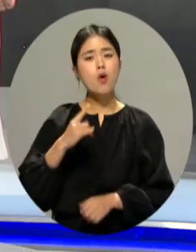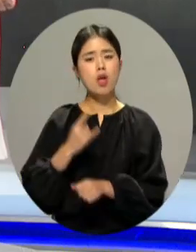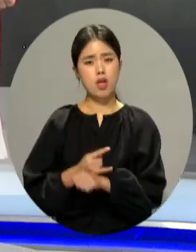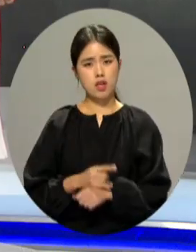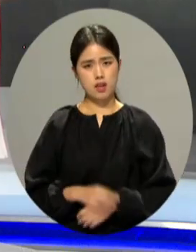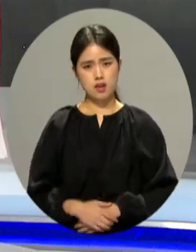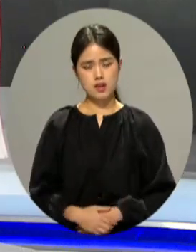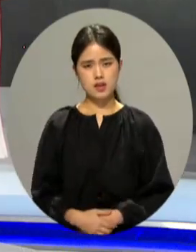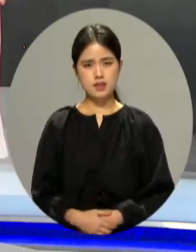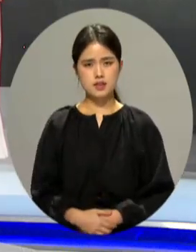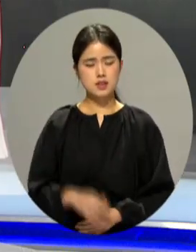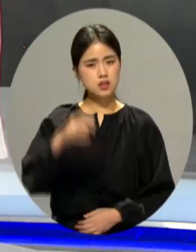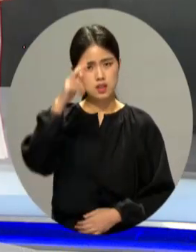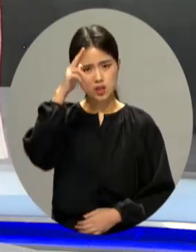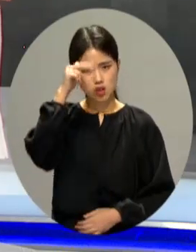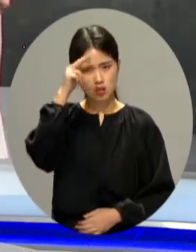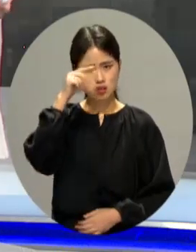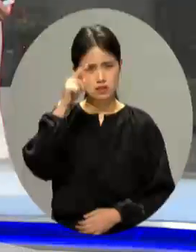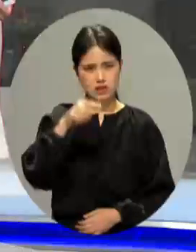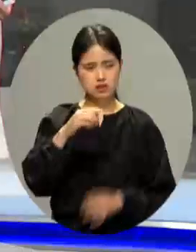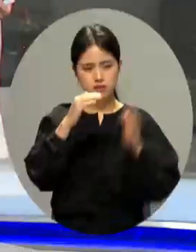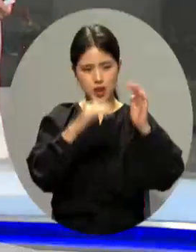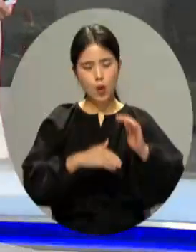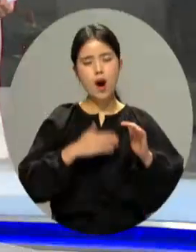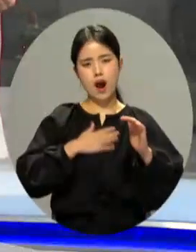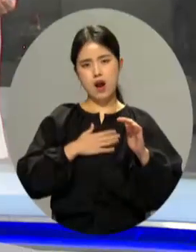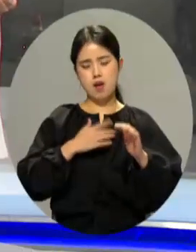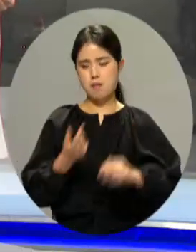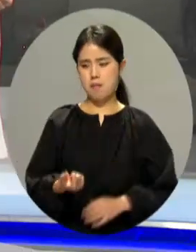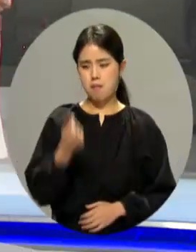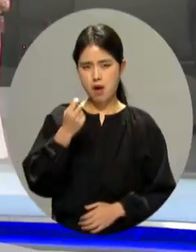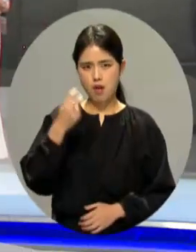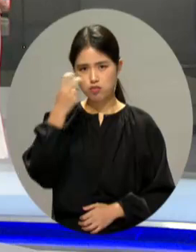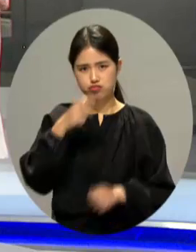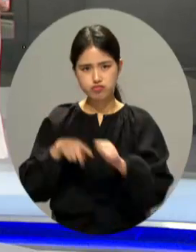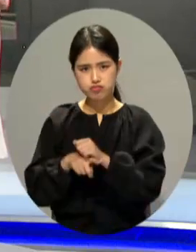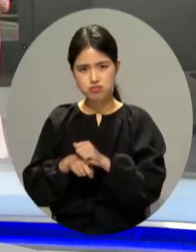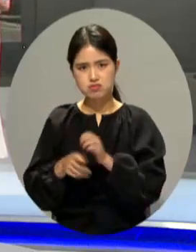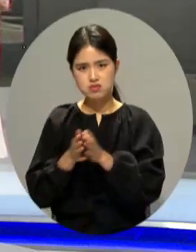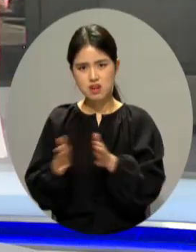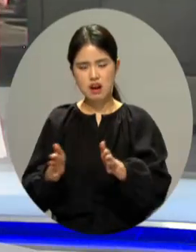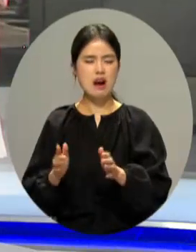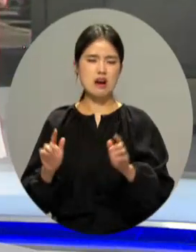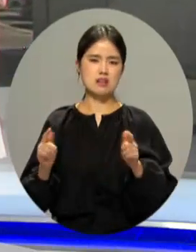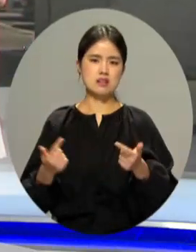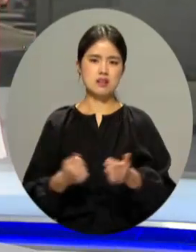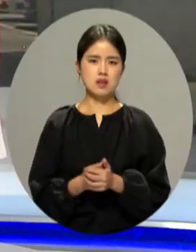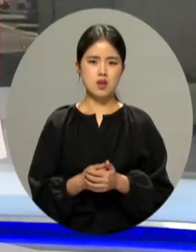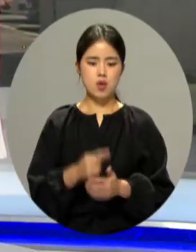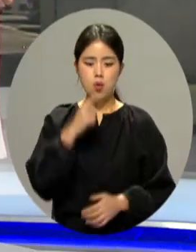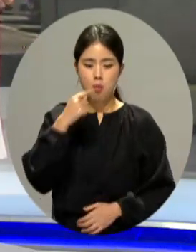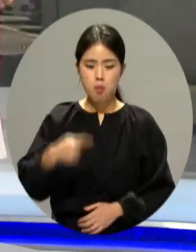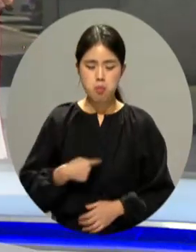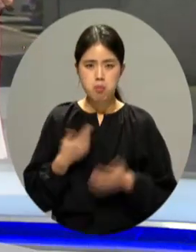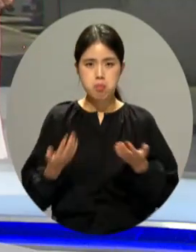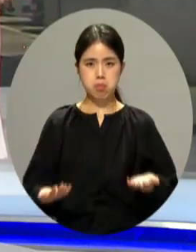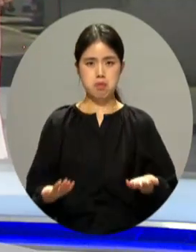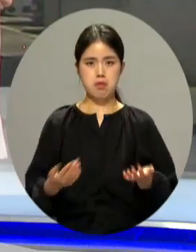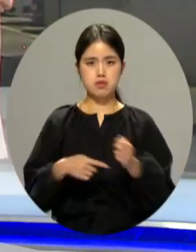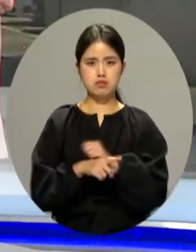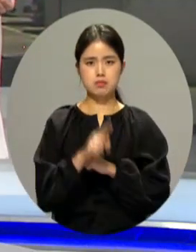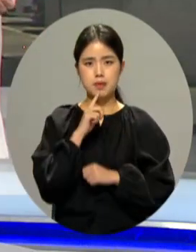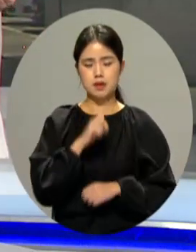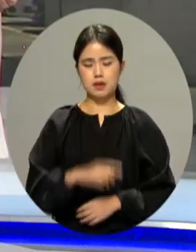있었을까요? 경찰은 사실을 인지하고도 곧바로 수사에 착수하지 않았습니다. 고소장이 접수되지 않았다는 게